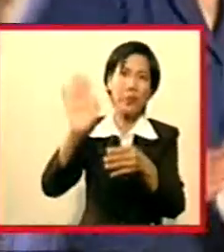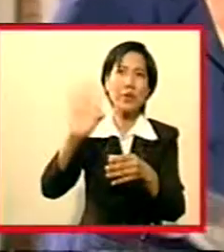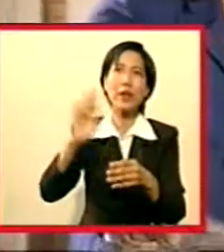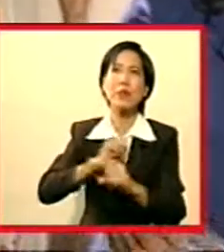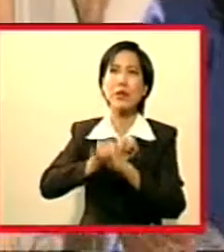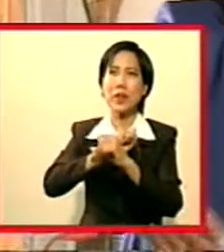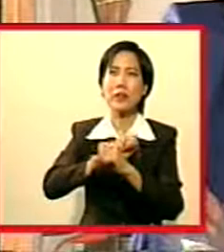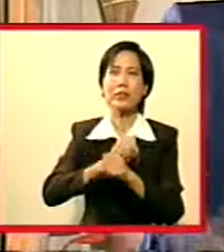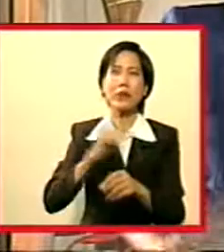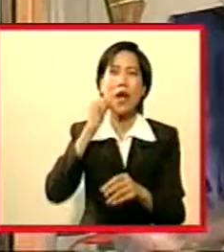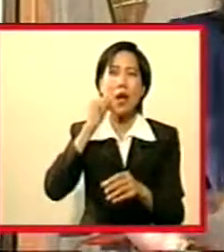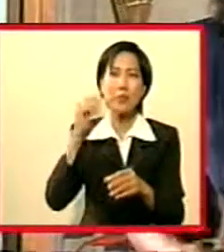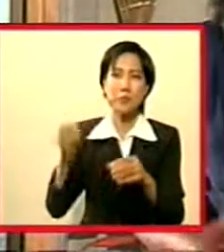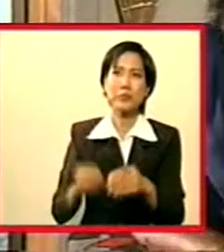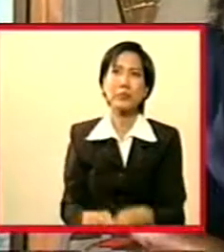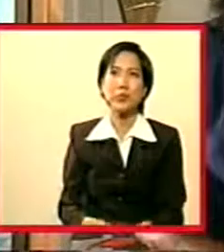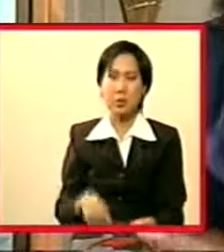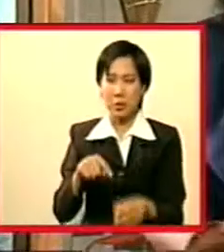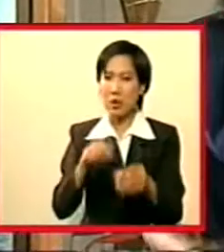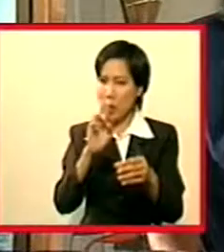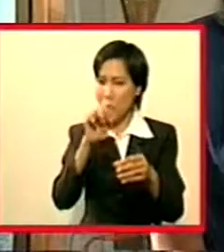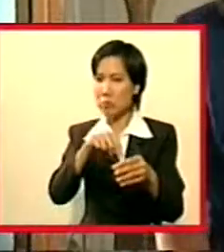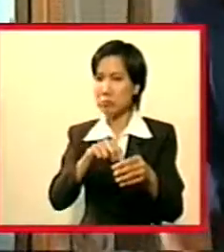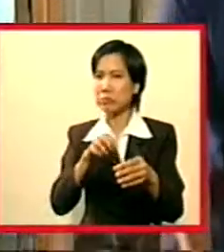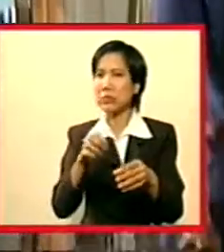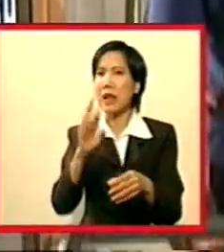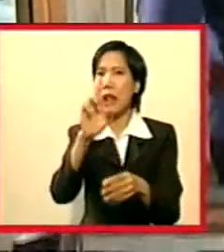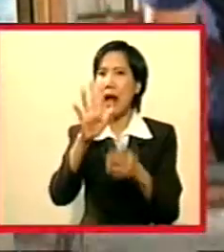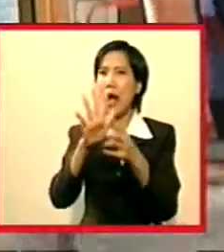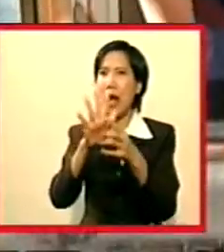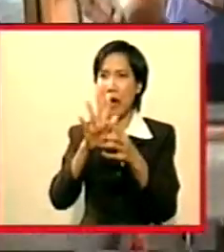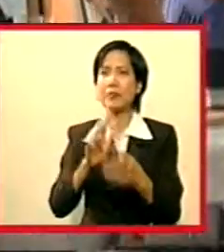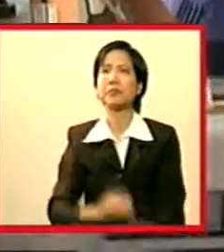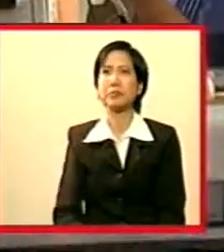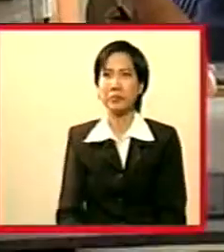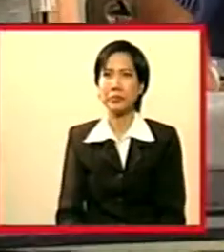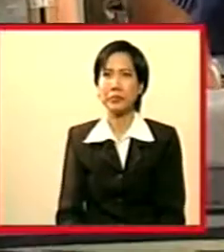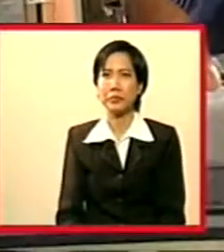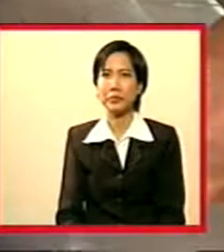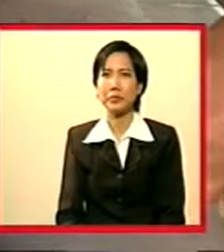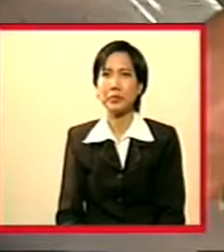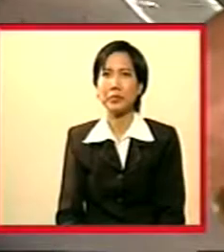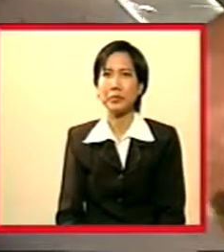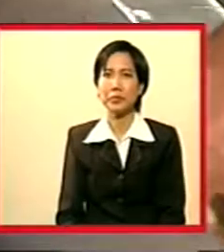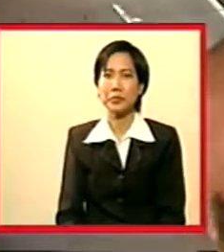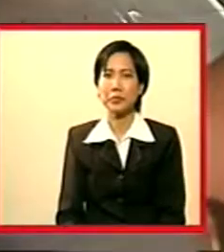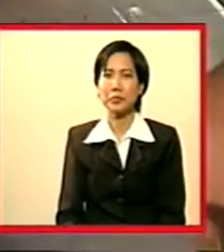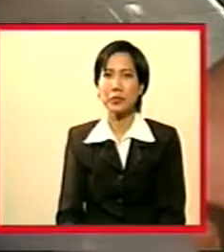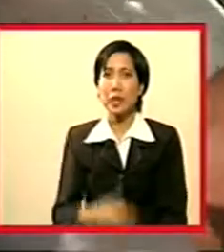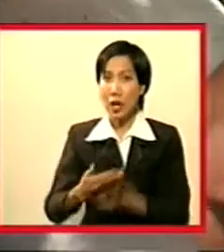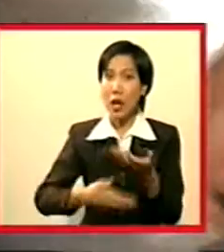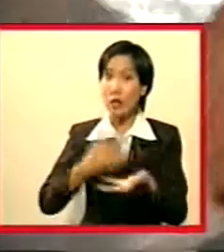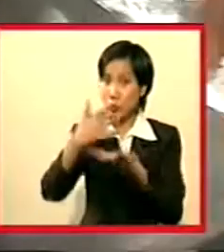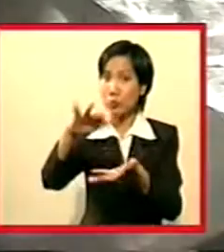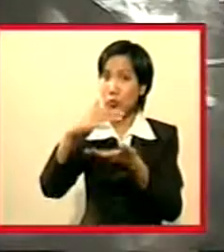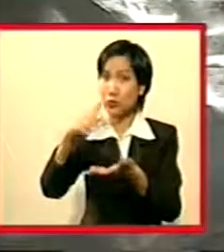ะทำให้เกิดความชื้นซึ่งเจ้าความชื้นนี่แหละครับจะเป็นบ่อเกิดของเชื้อราที่จะตามมาในภายหลังแต่ถ้าหากว่าจะส่ง